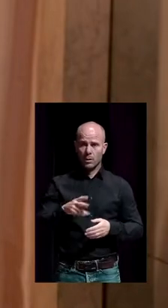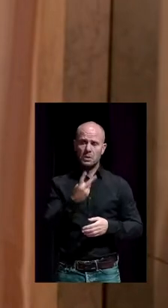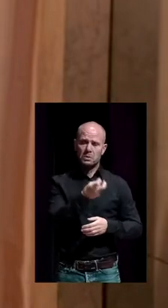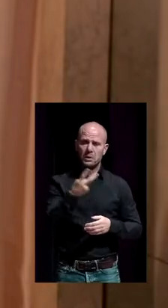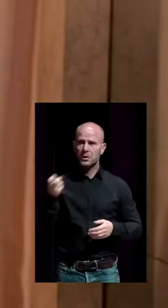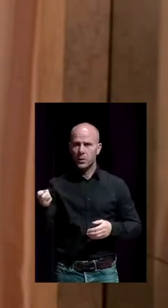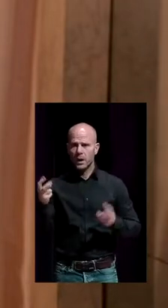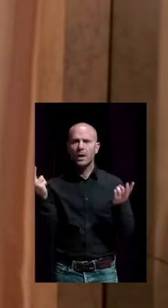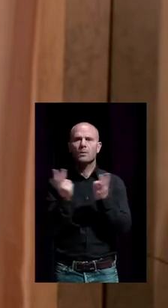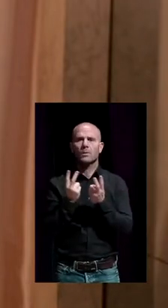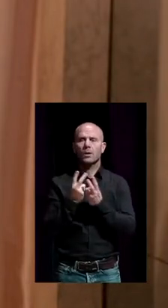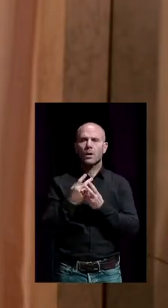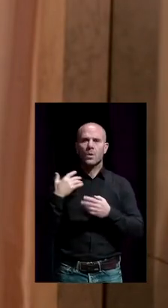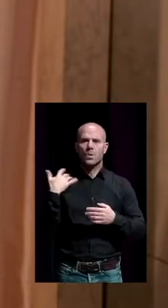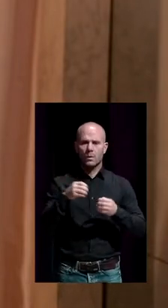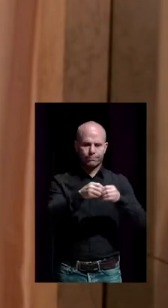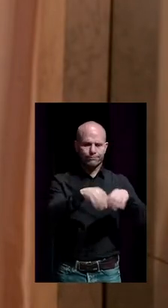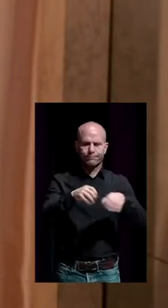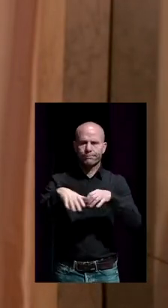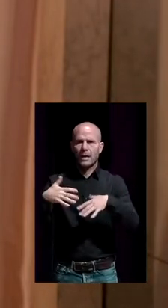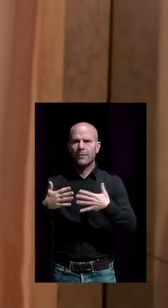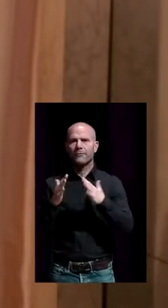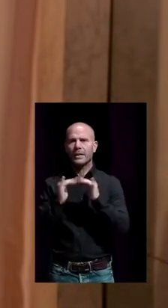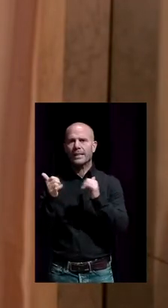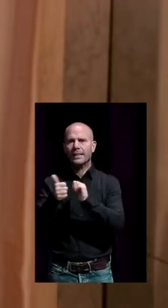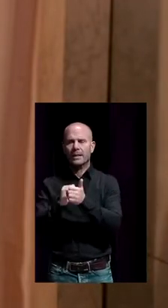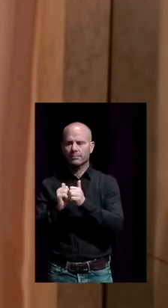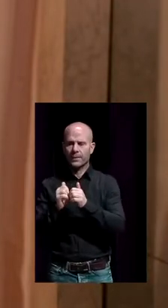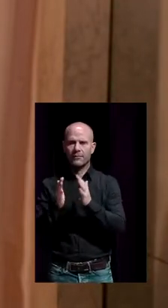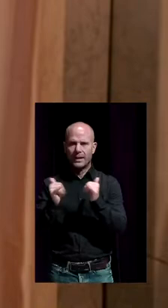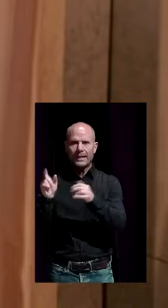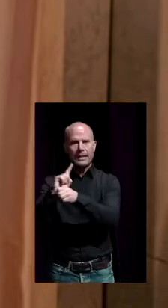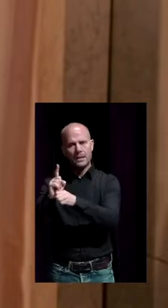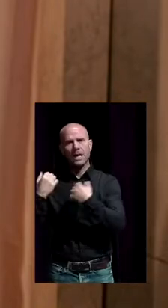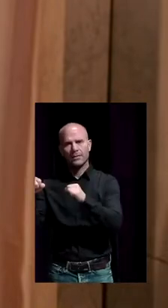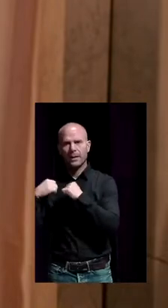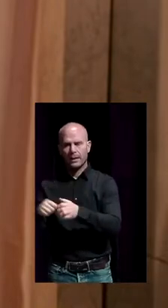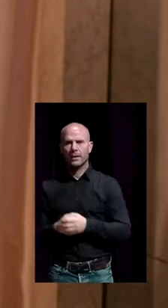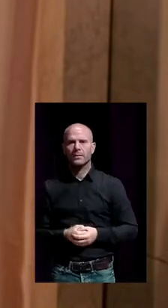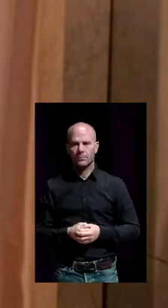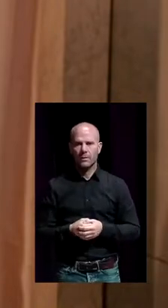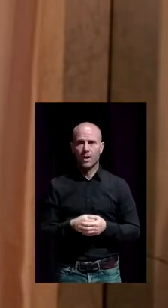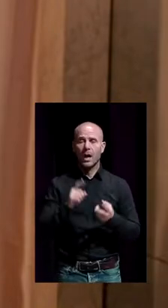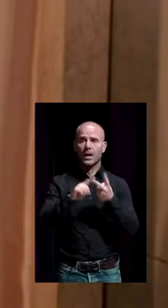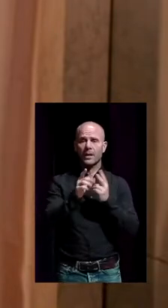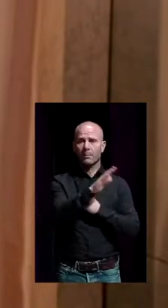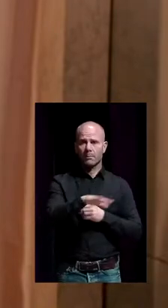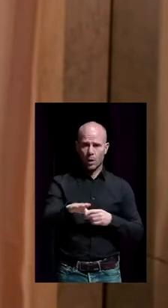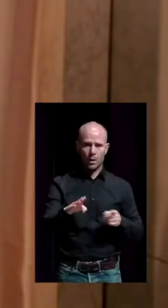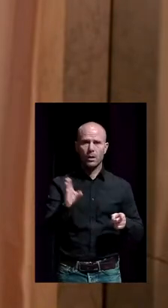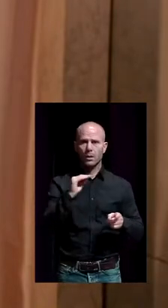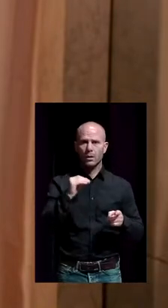2020 inneburit inställda fritidsaktiviteter. För andra har det inneburit